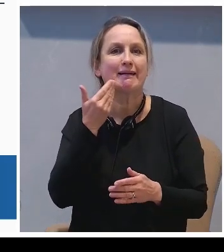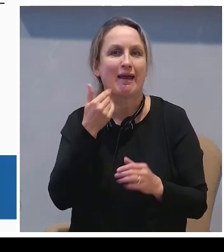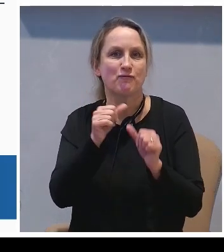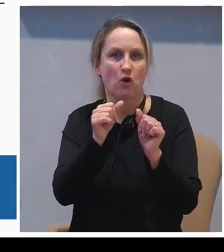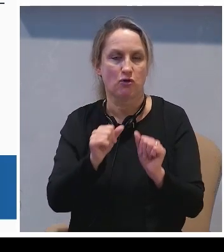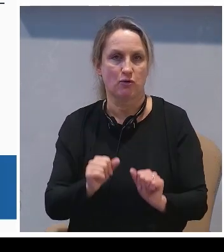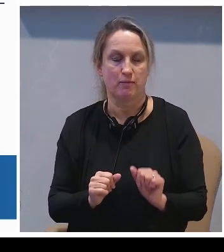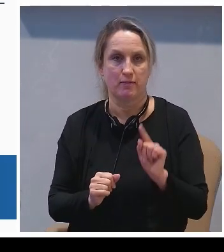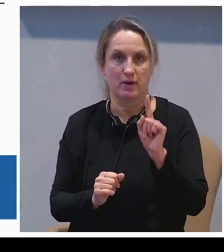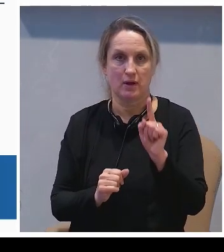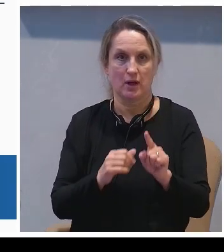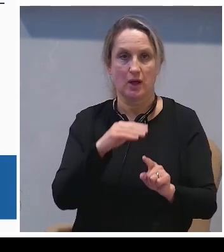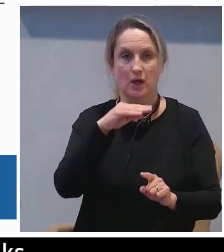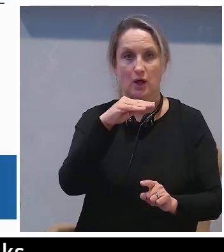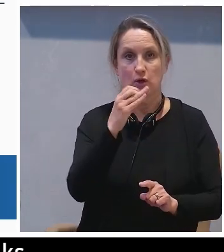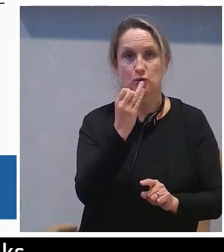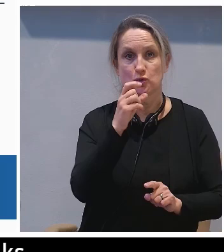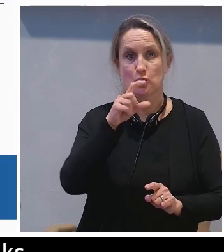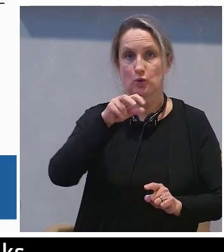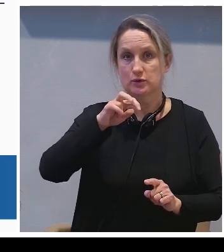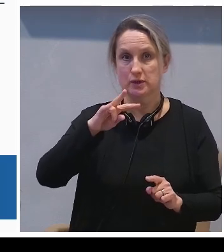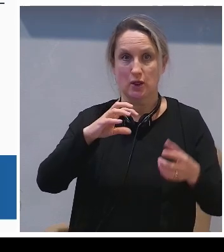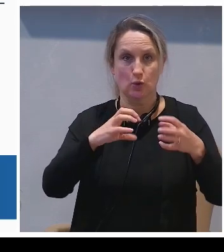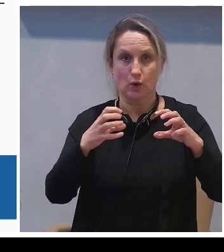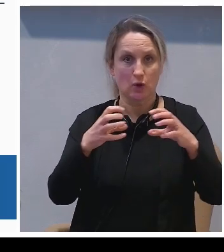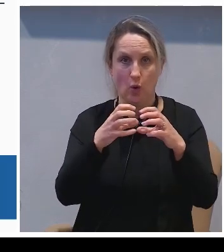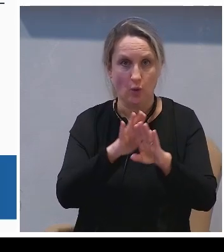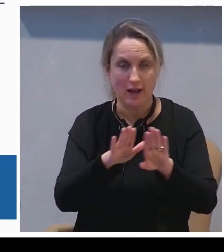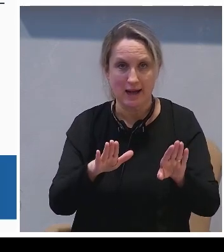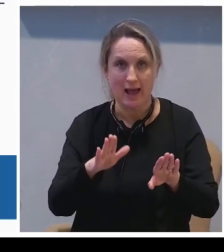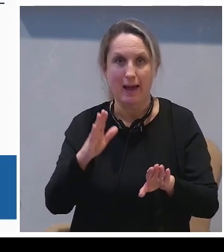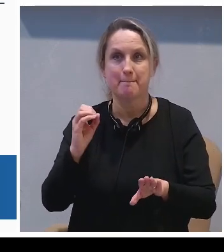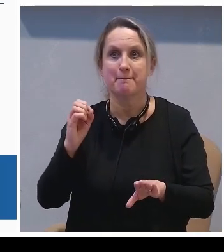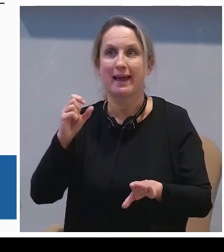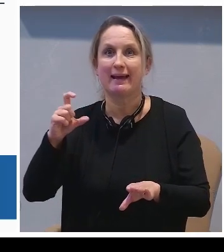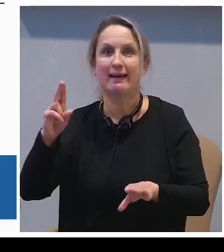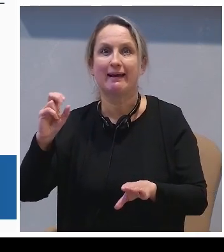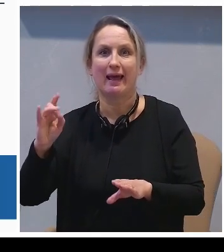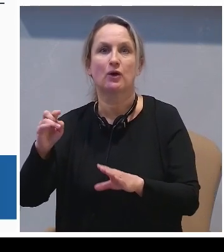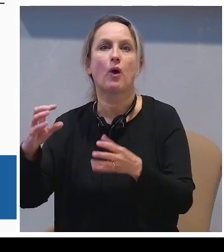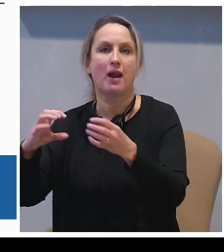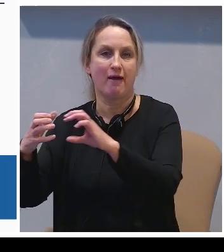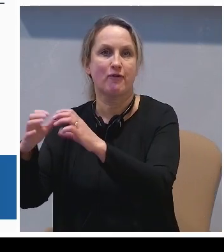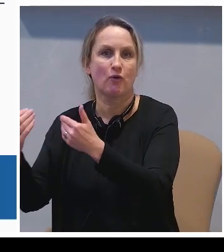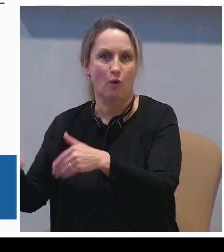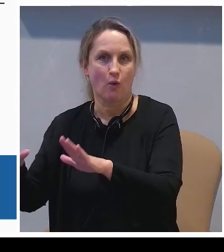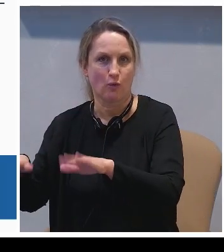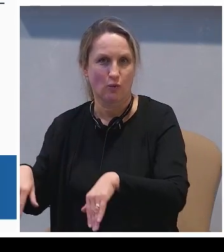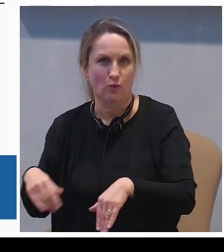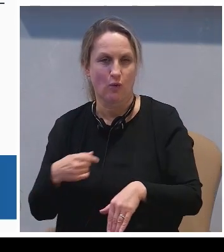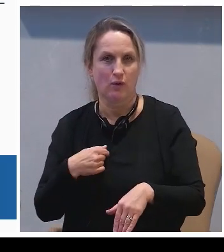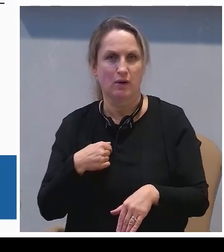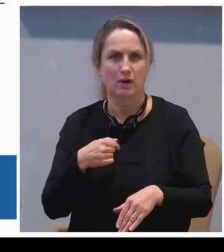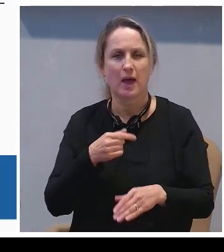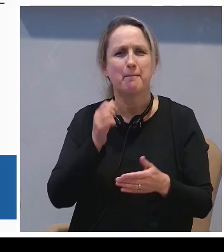näete, dystrophy is et let's Duchenne'iga say, need milder tükid ei form lähe of the kokku, Duchenne aga Beckeri dystrophy. kohal lähevad. For Ja Duchenne piltlikult öeldes muscular siin exon dystrophy, skipping on